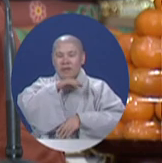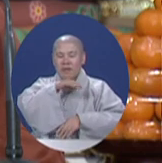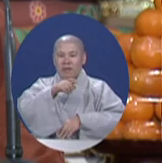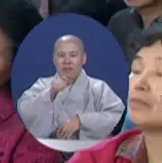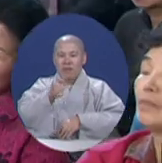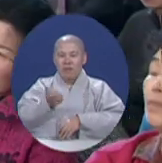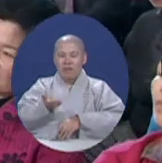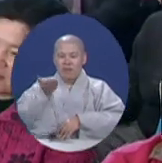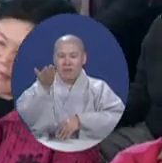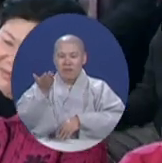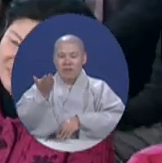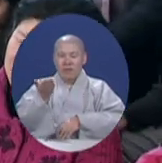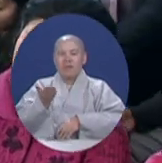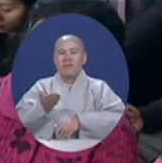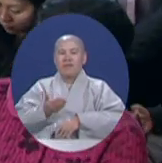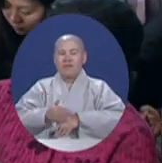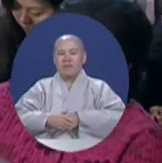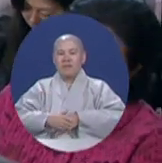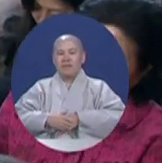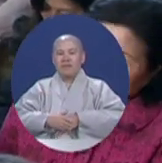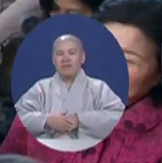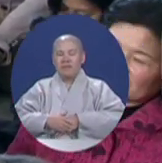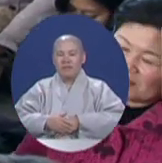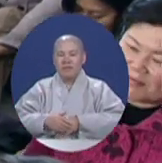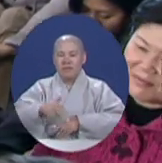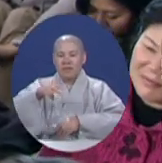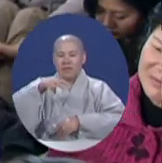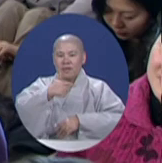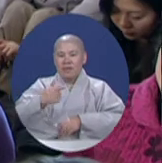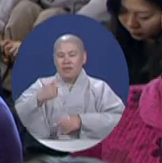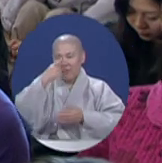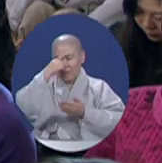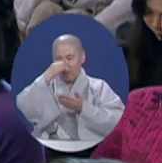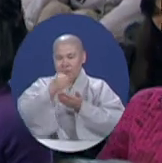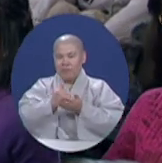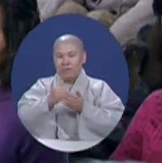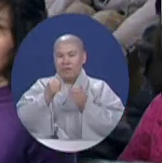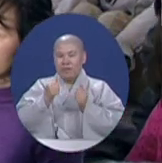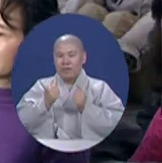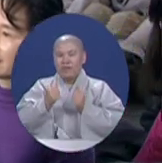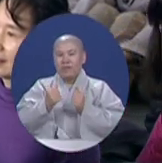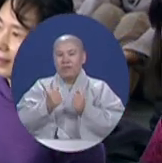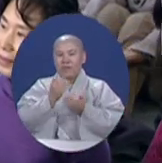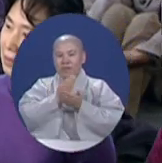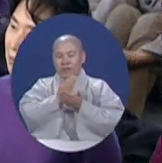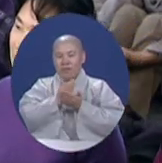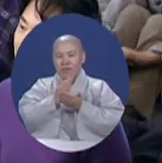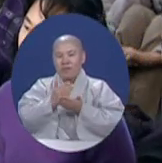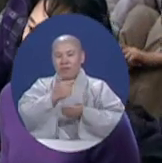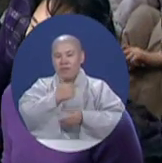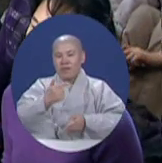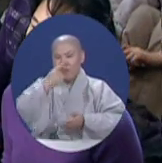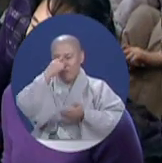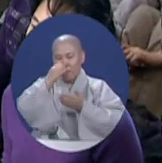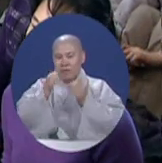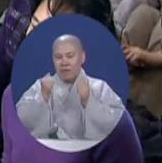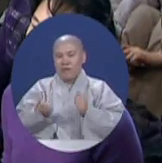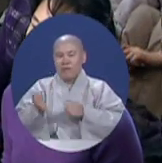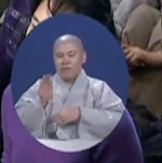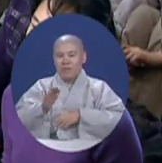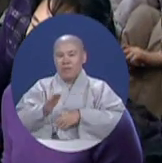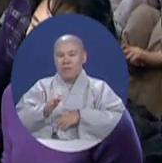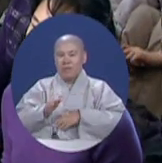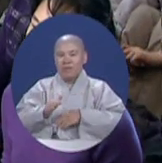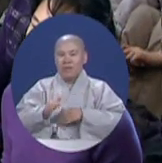아니에요. 조실 스님도 나오시고 그 큰 스님 나오시고 뒷방에 요소요소 큰 스님 다 나오셔.